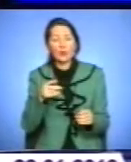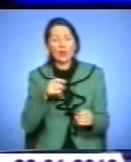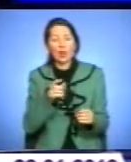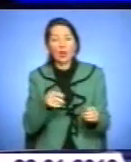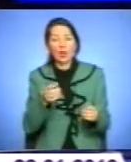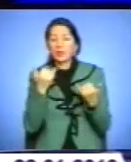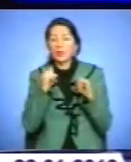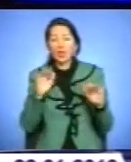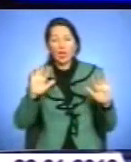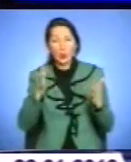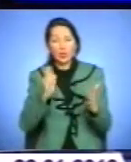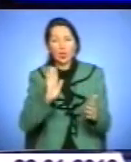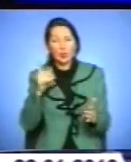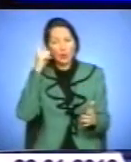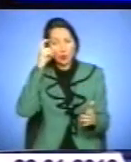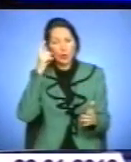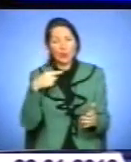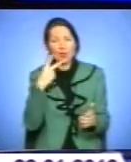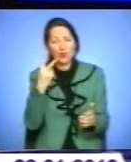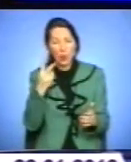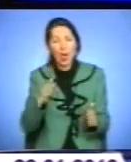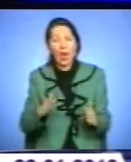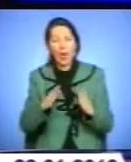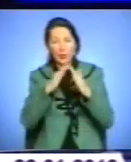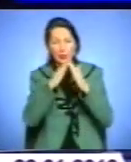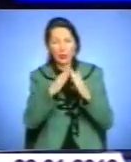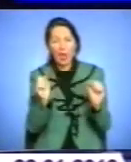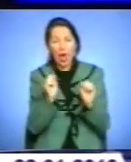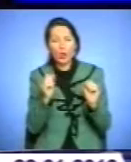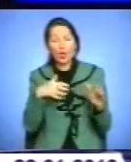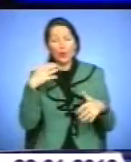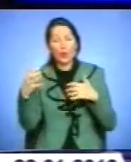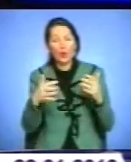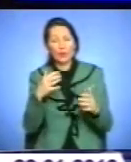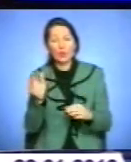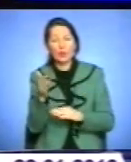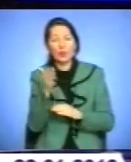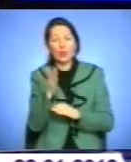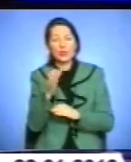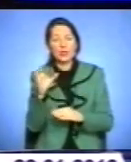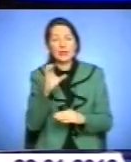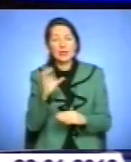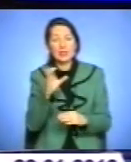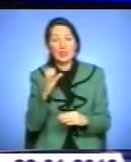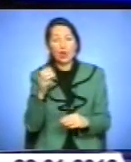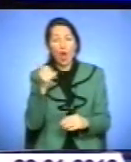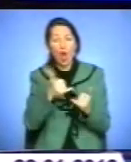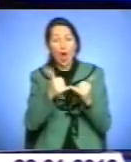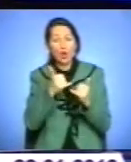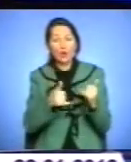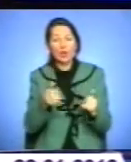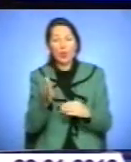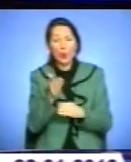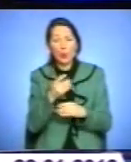чотирма найвищими спорудами центру міста на холодному вітрі майоріли національні синьо-жовті прапори. Звістка про це враз дійшла